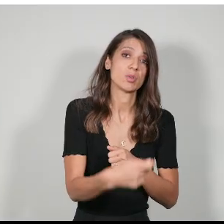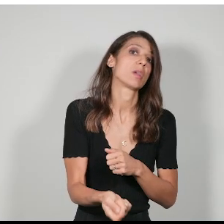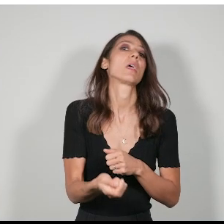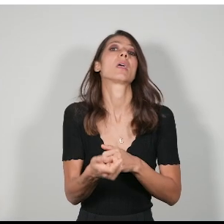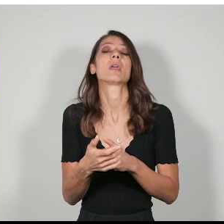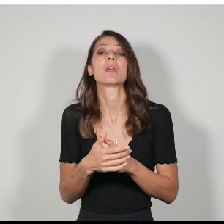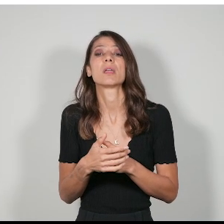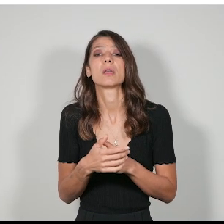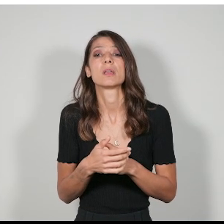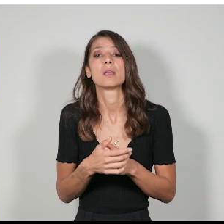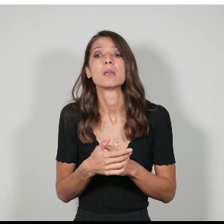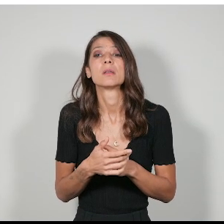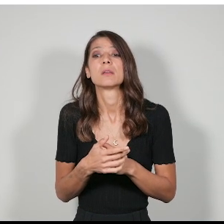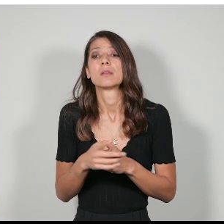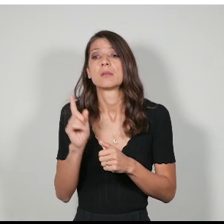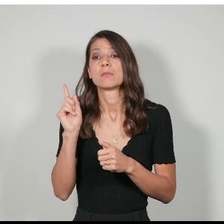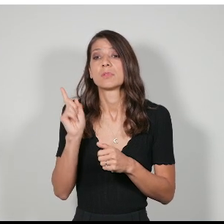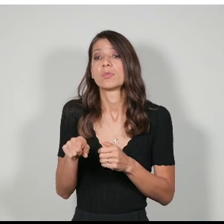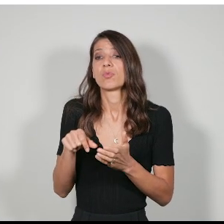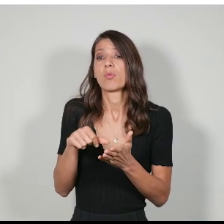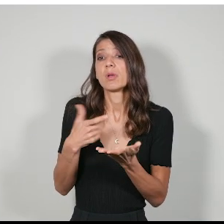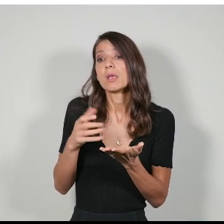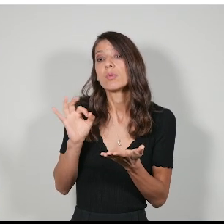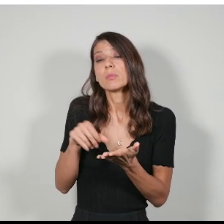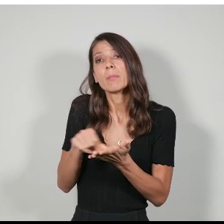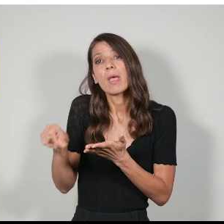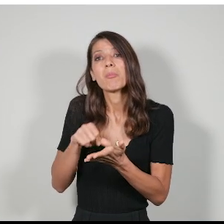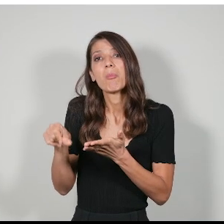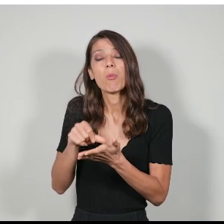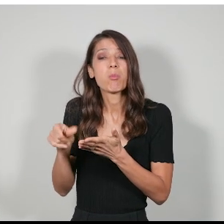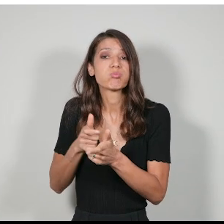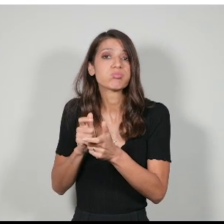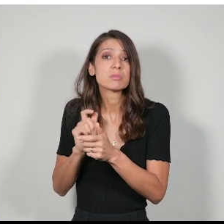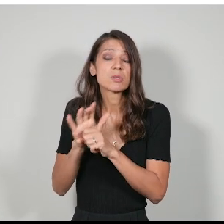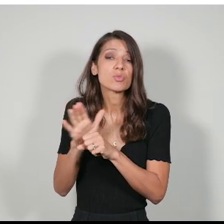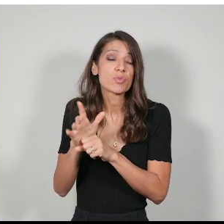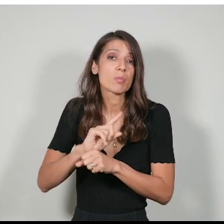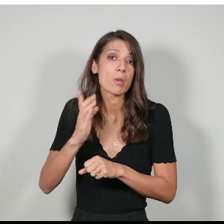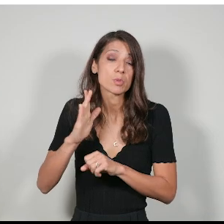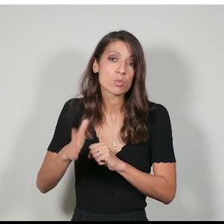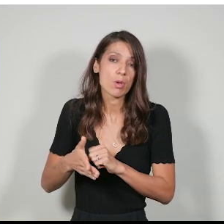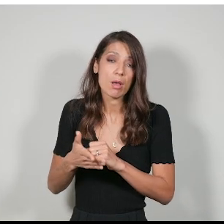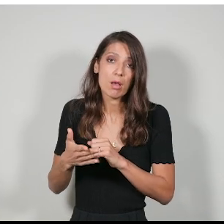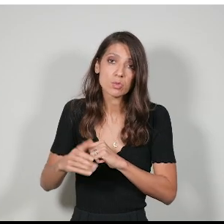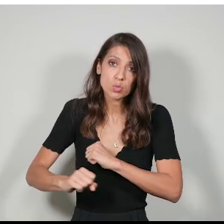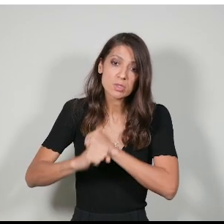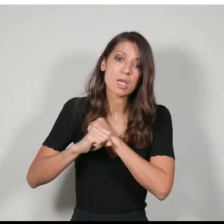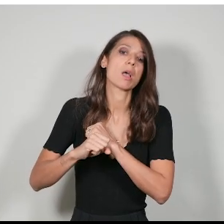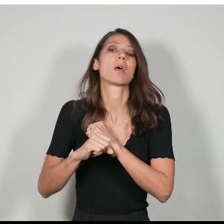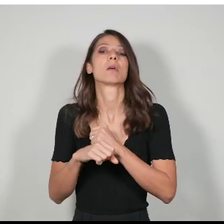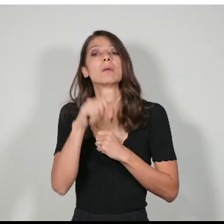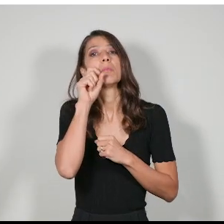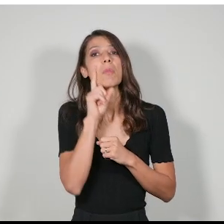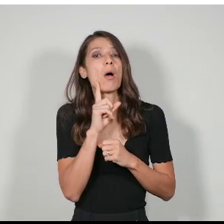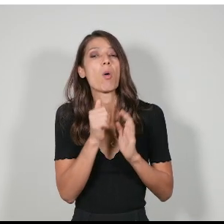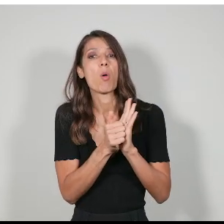d'une monétisation qui ne suffit pas, le projet après parents qui a beaucoup marqué avec cette moyenne d'âge, et